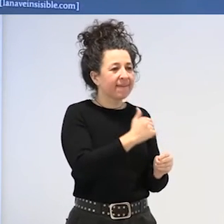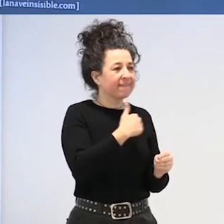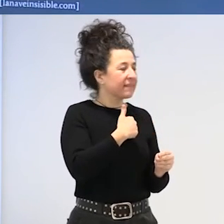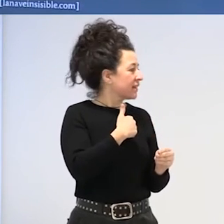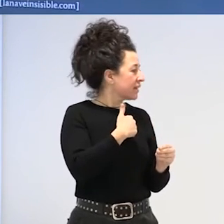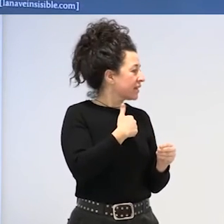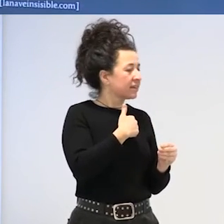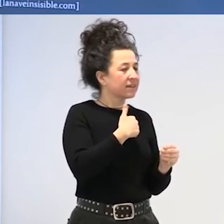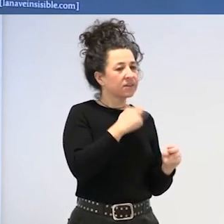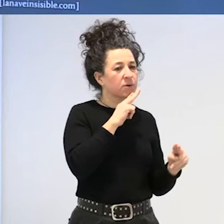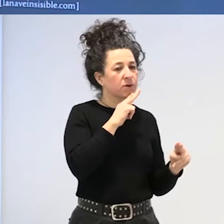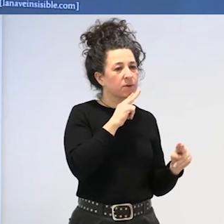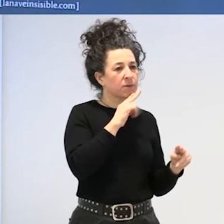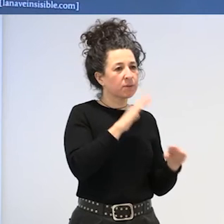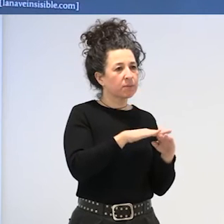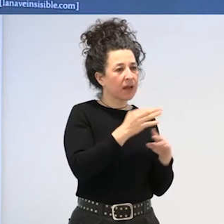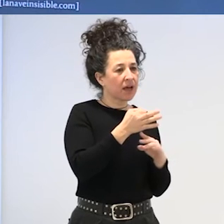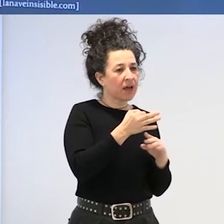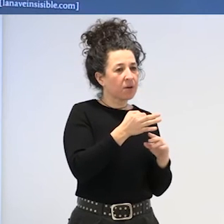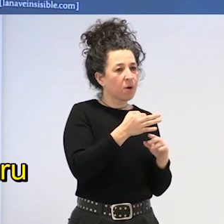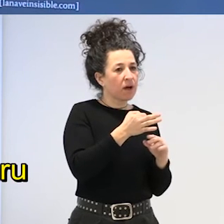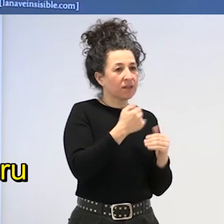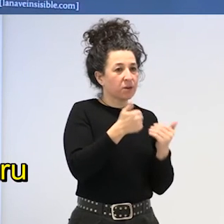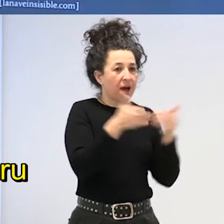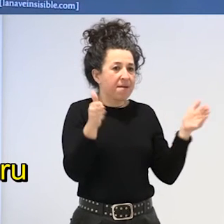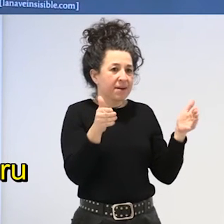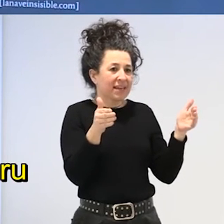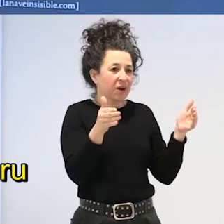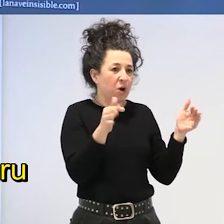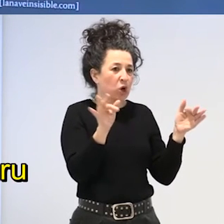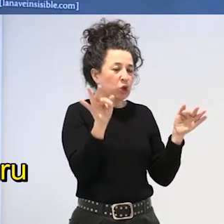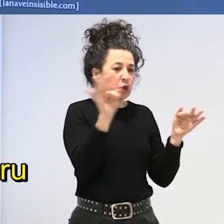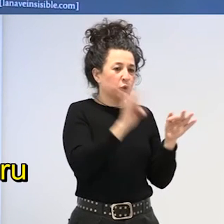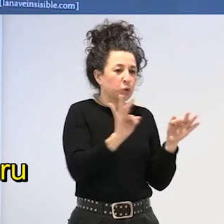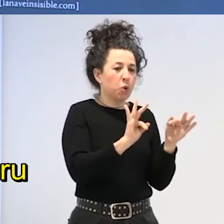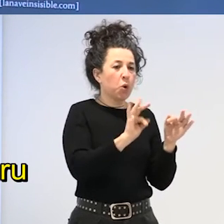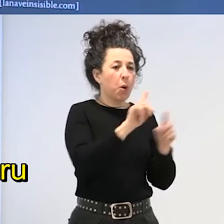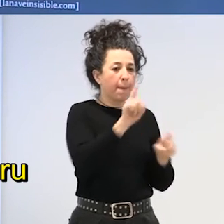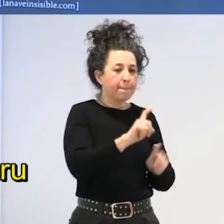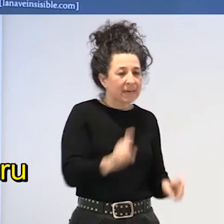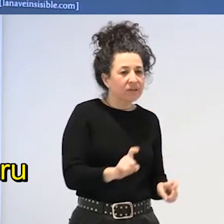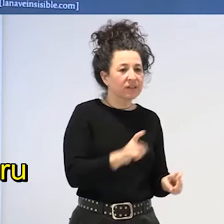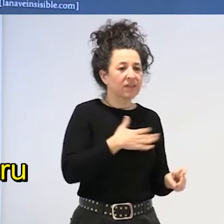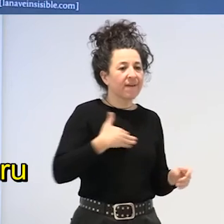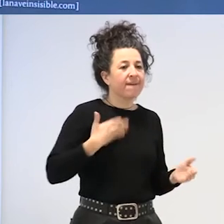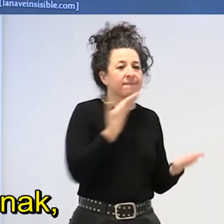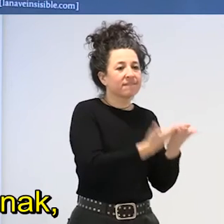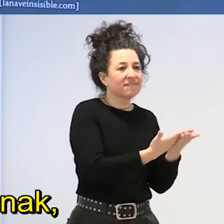mintzaldia eta galdetzetara pasa baino lehen, eskatuko nizuke 5-6 liburu